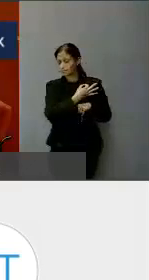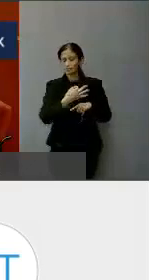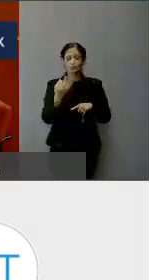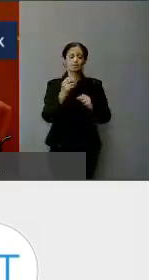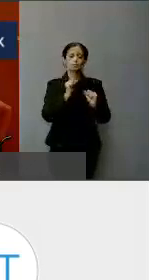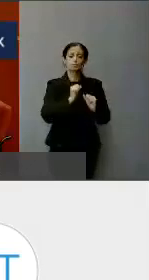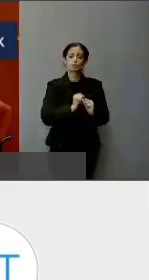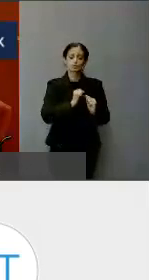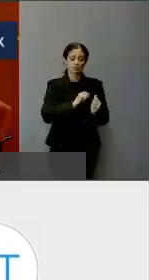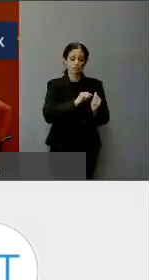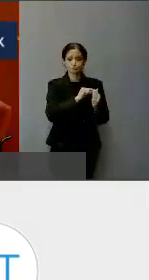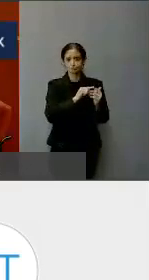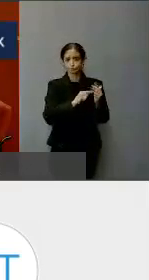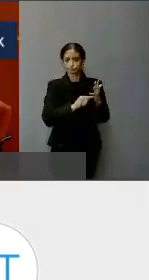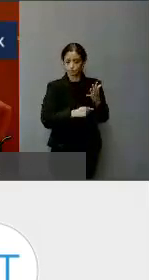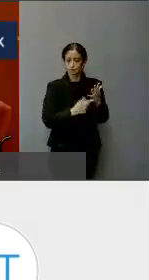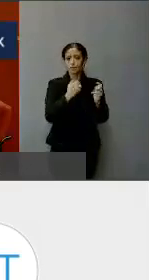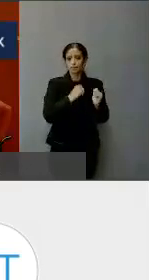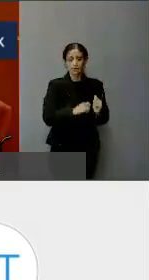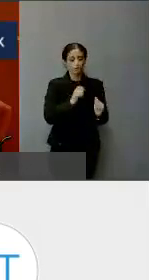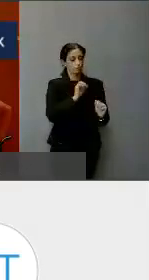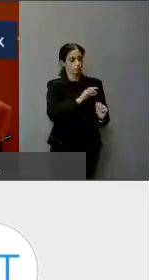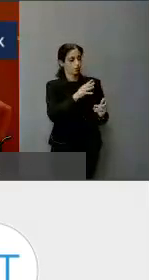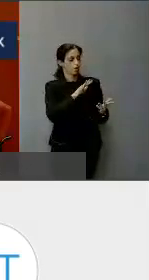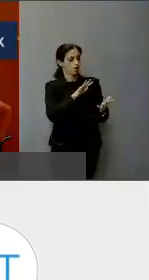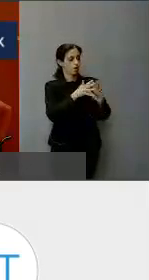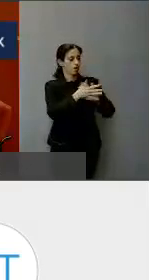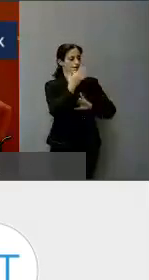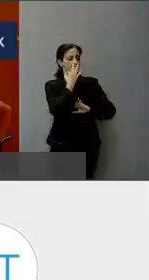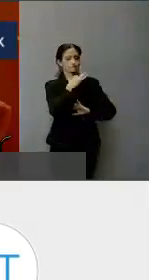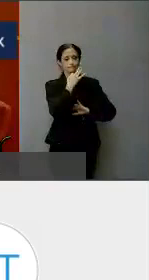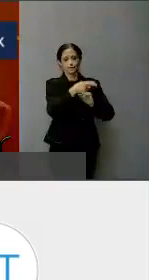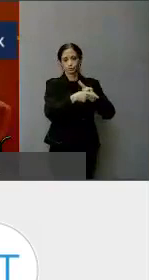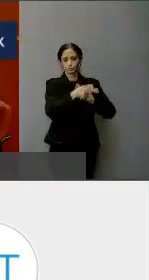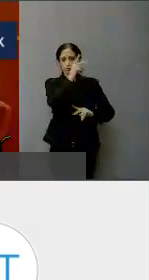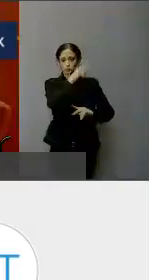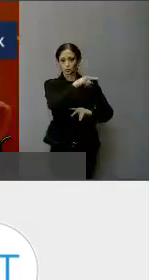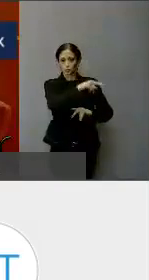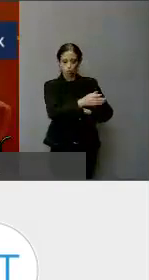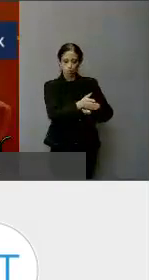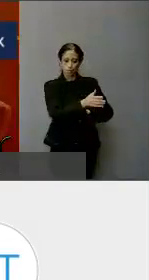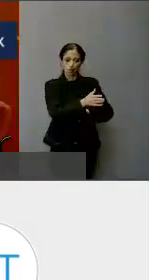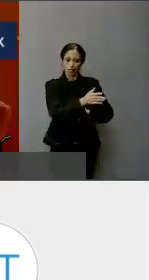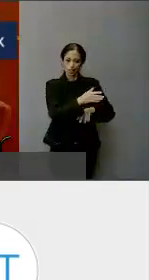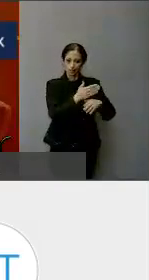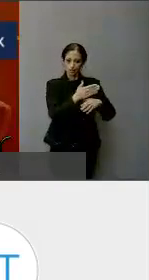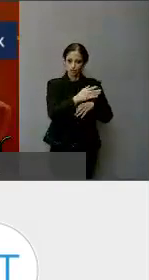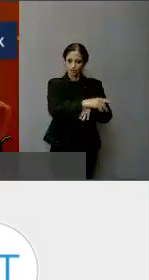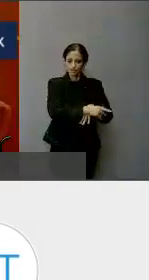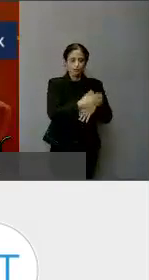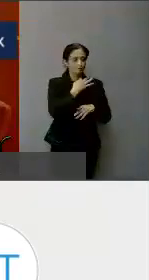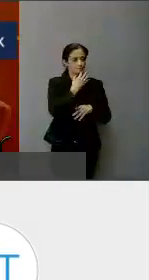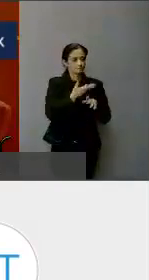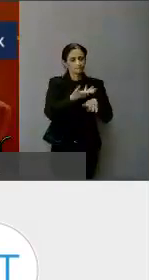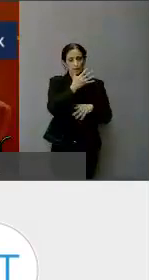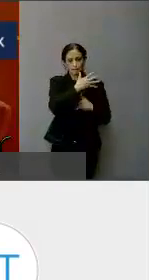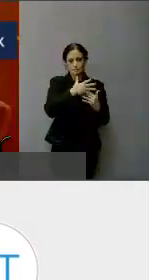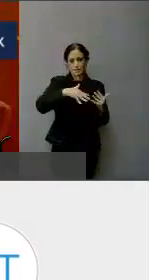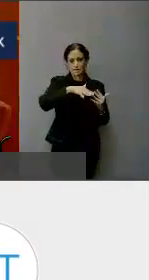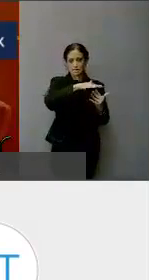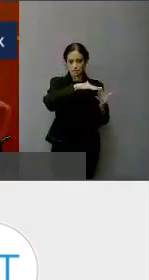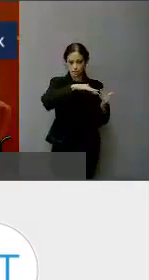per diventare ancora più eccellenza paesaggistica ambientale del ponente genovese abbiamo previsto